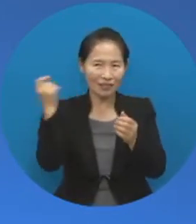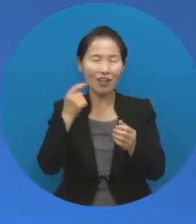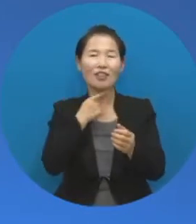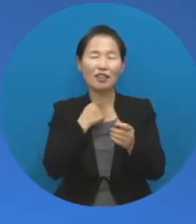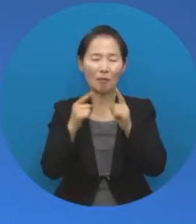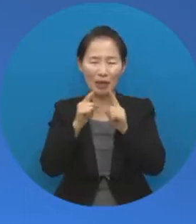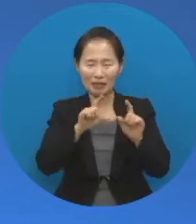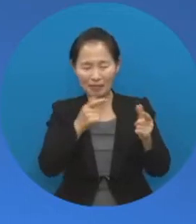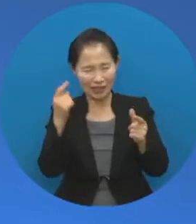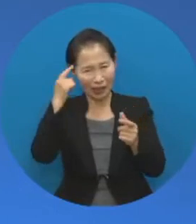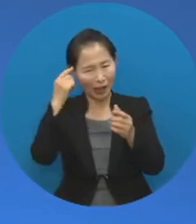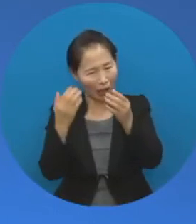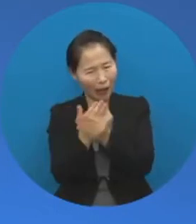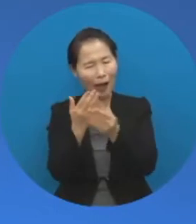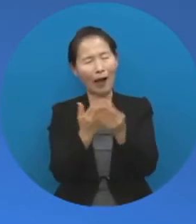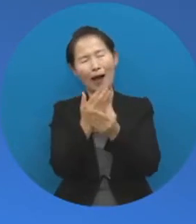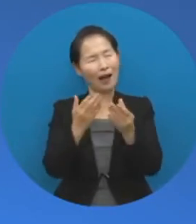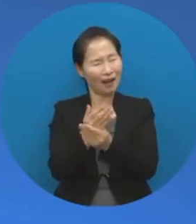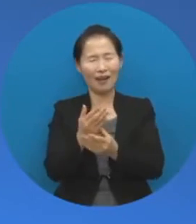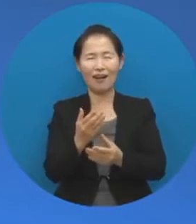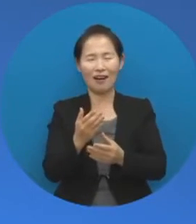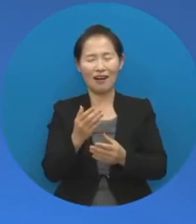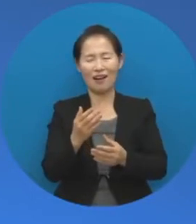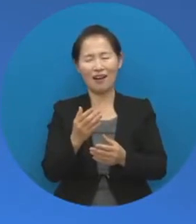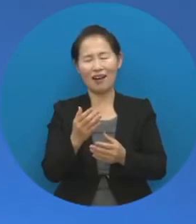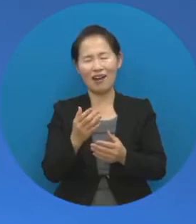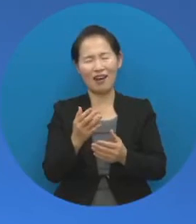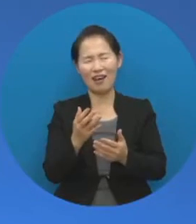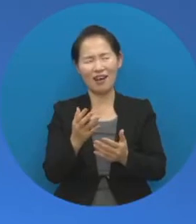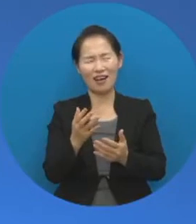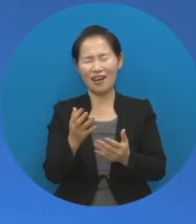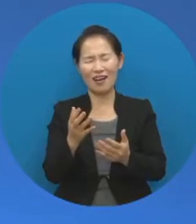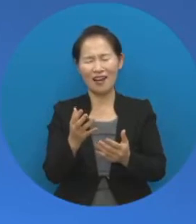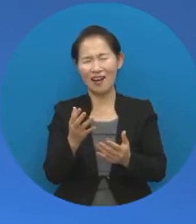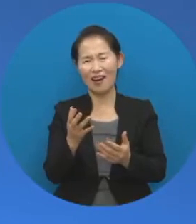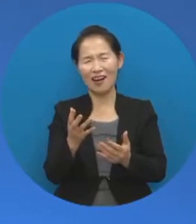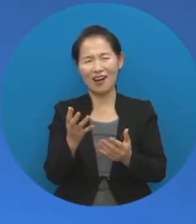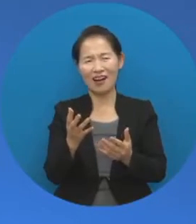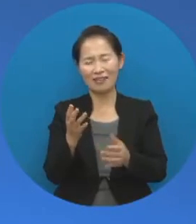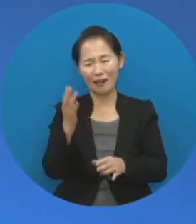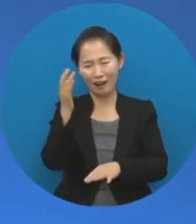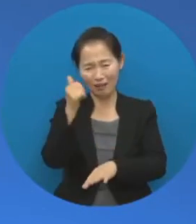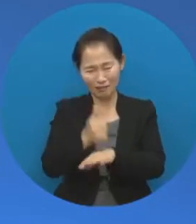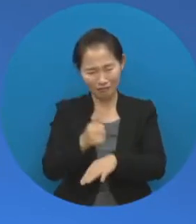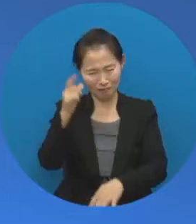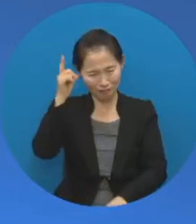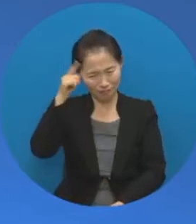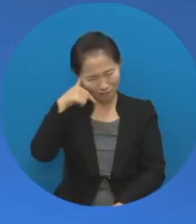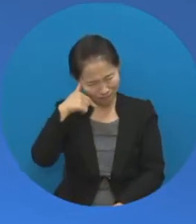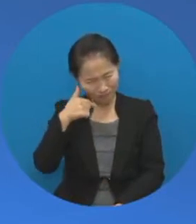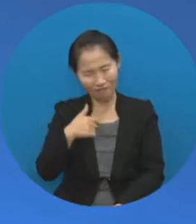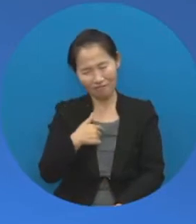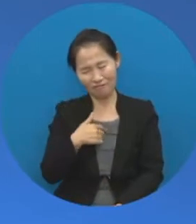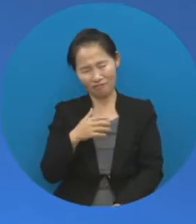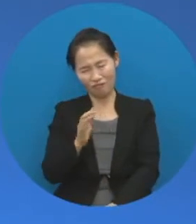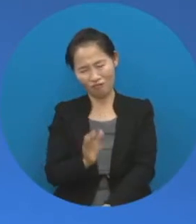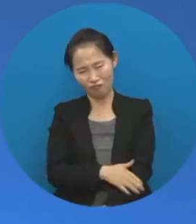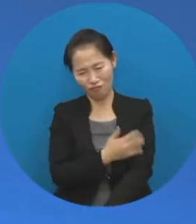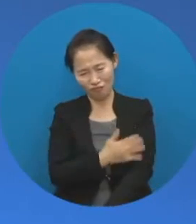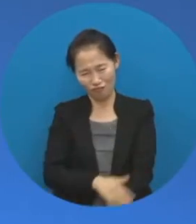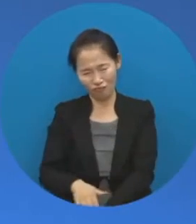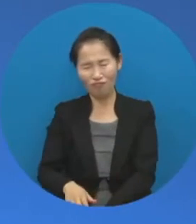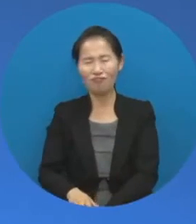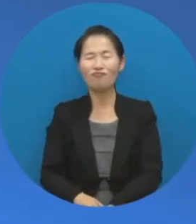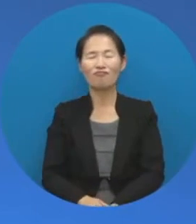때 진짜 기가 막히게 생각이 나는 거예요. 그래서 결국은 뭐 제가 잘못했다는 거잖아요.